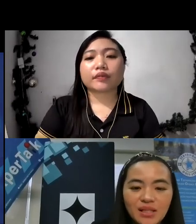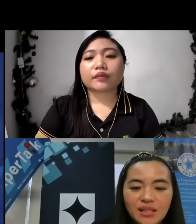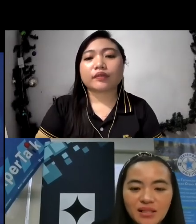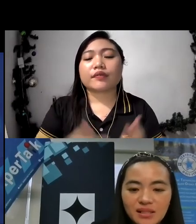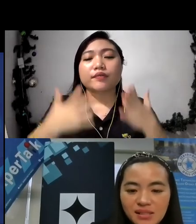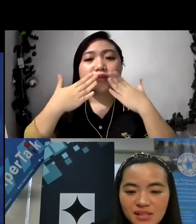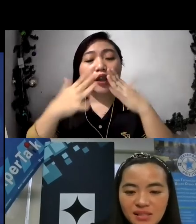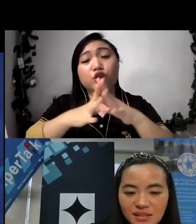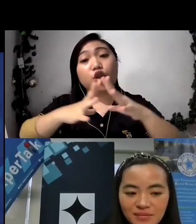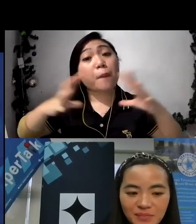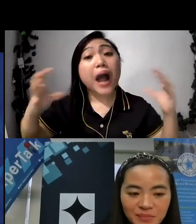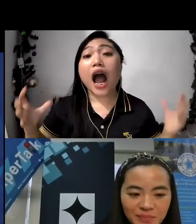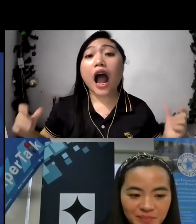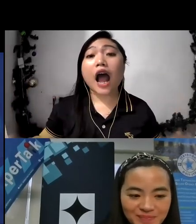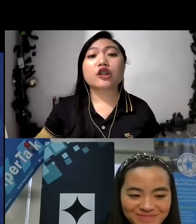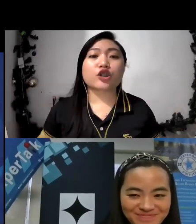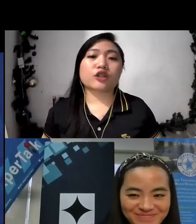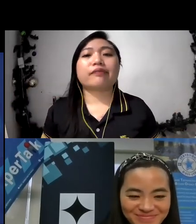you so much.